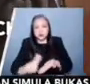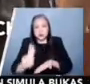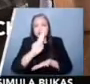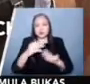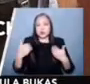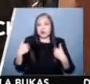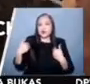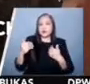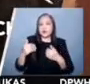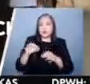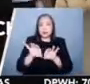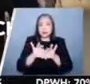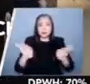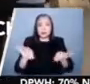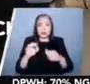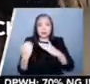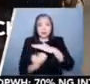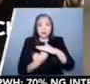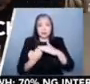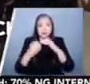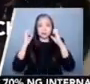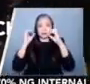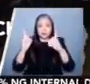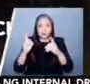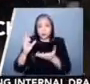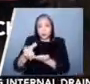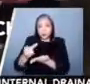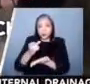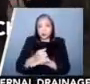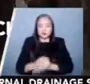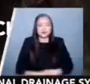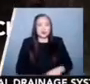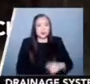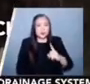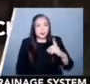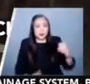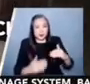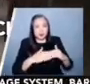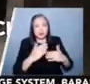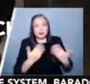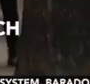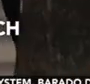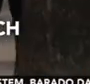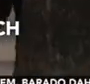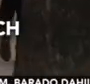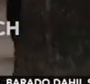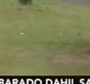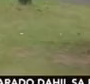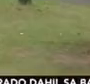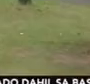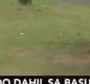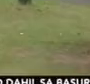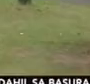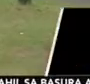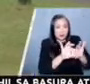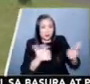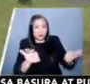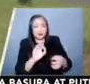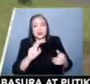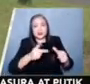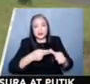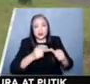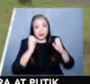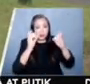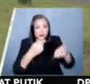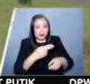Elementary Education mahigit isan naman sa mga nag-aalok ng Bachelor of secondary Education 10,000 naman